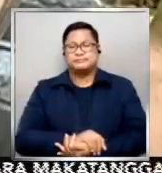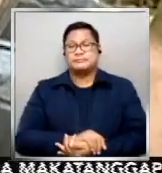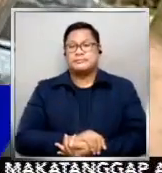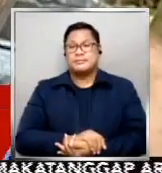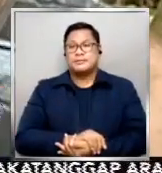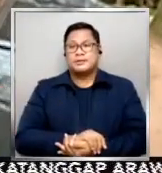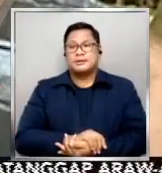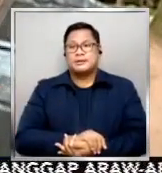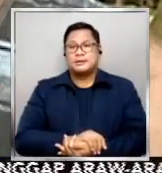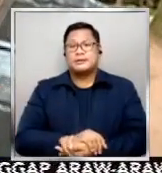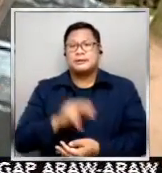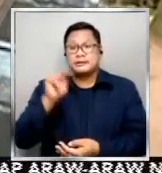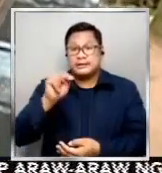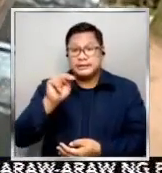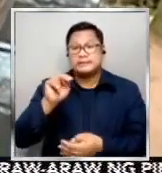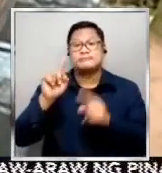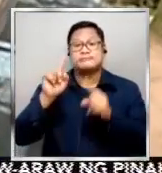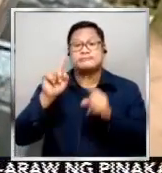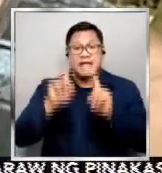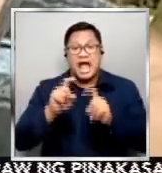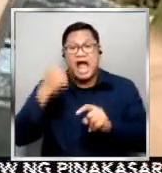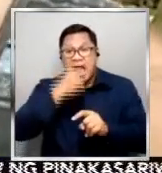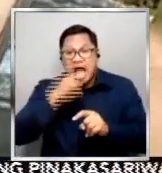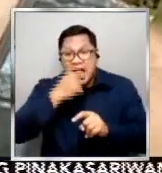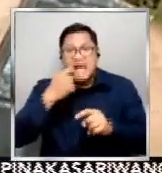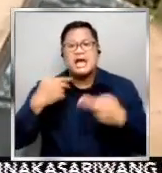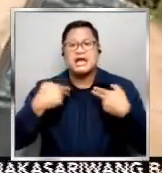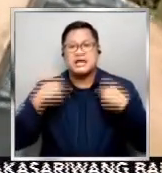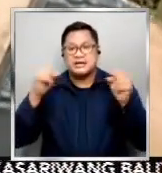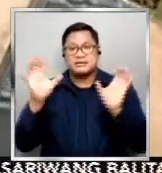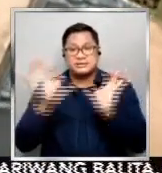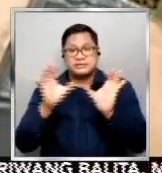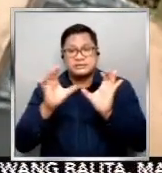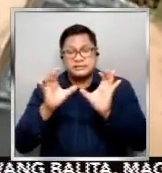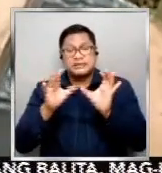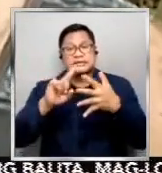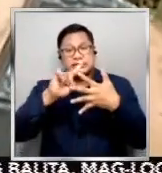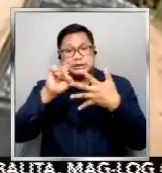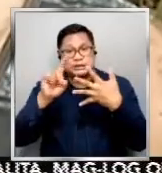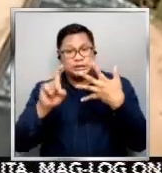PCR test and a health certificate and a trace up and then